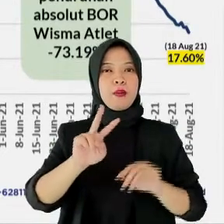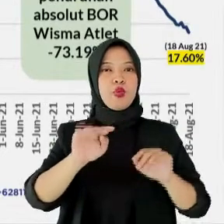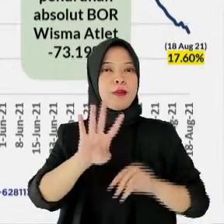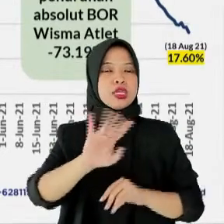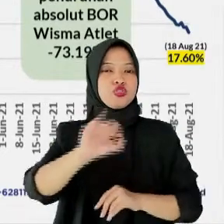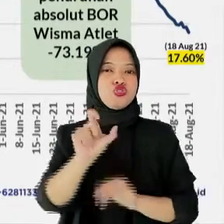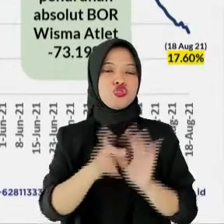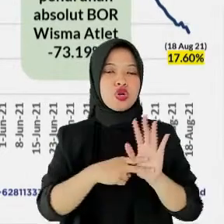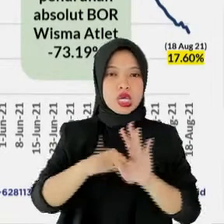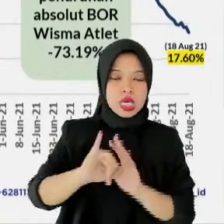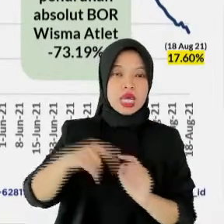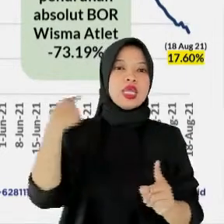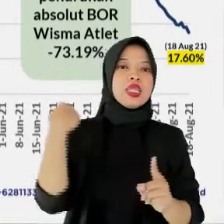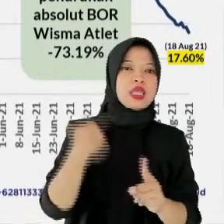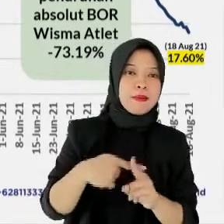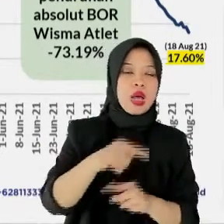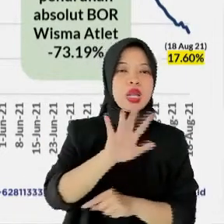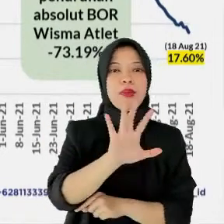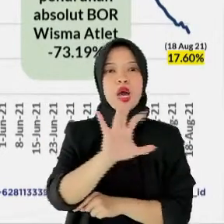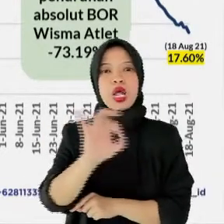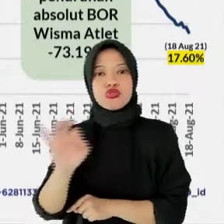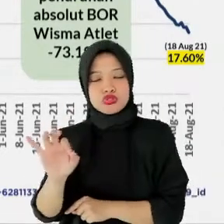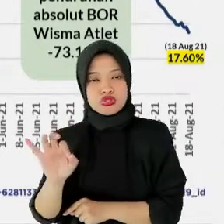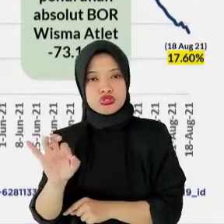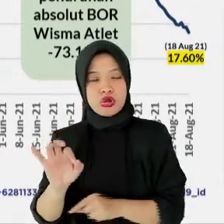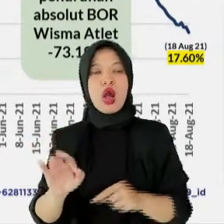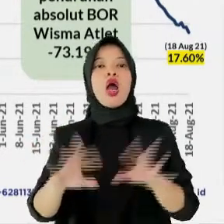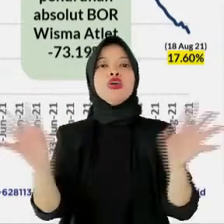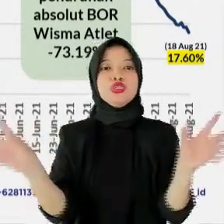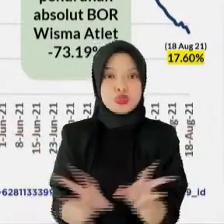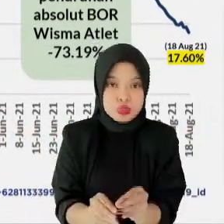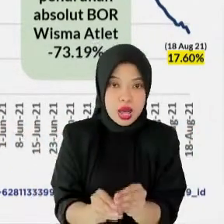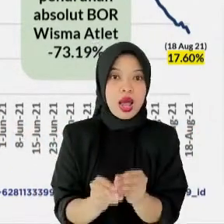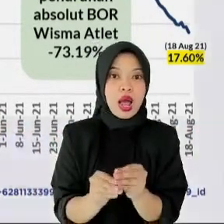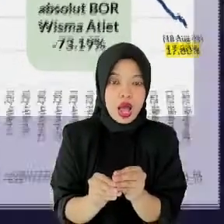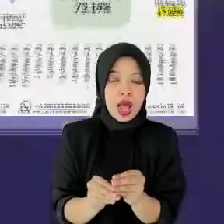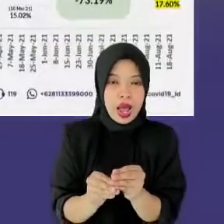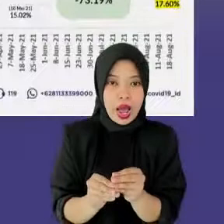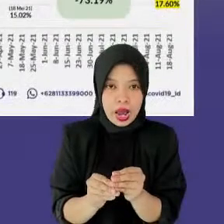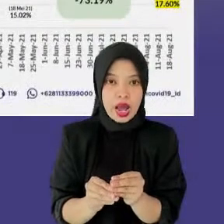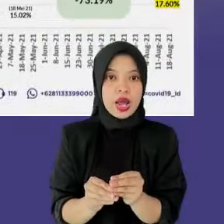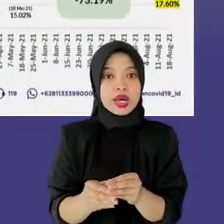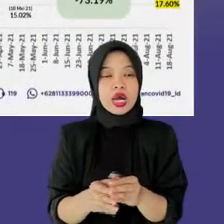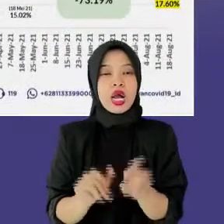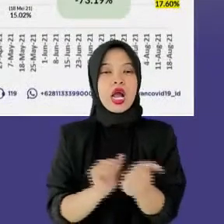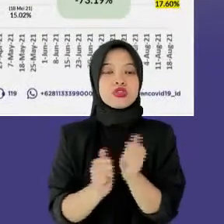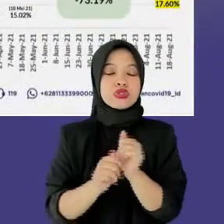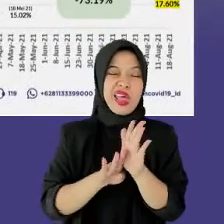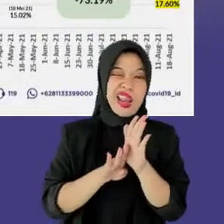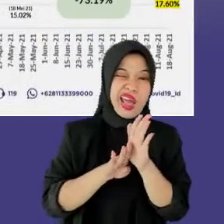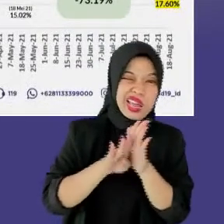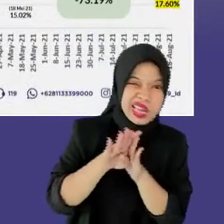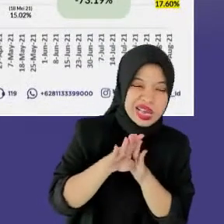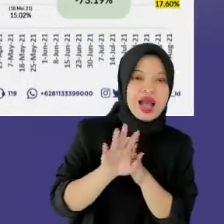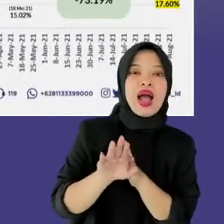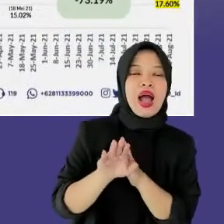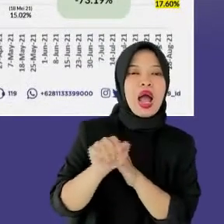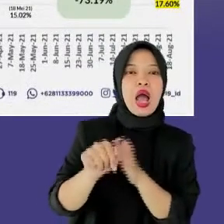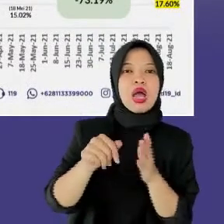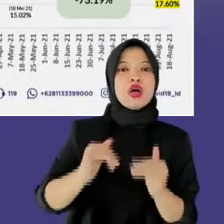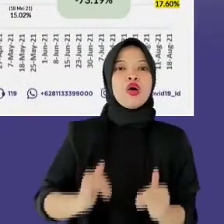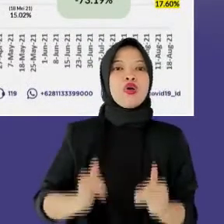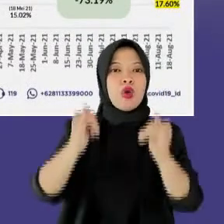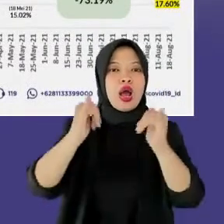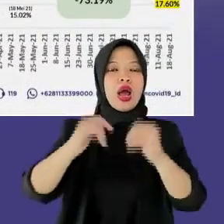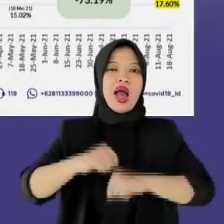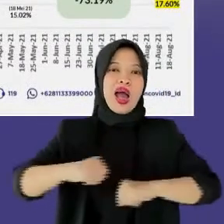24 Juni ditambah lagi 500, Dokter Lula. Jadi total itu untuk menghadapi kenaikan kasus second wave kemarin di rumah